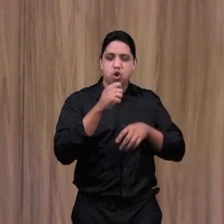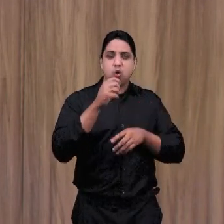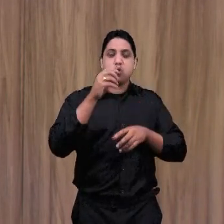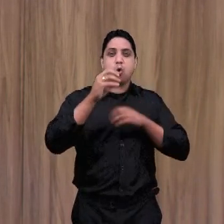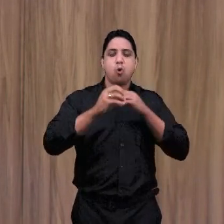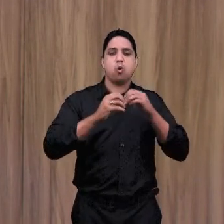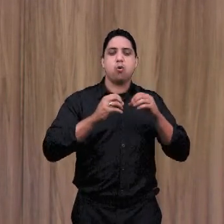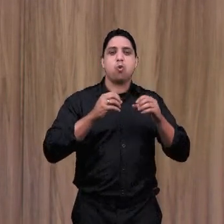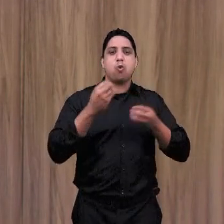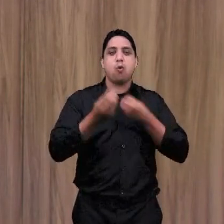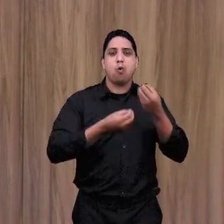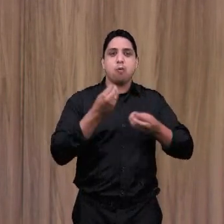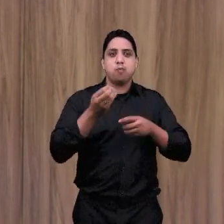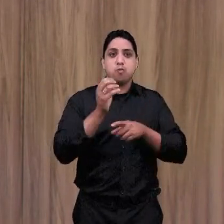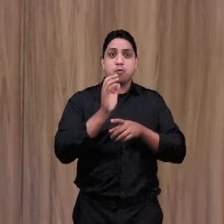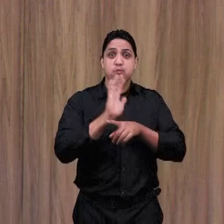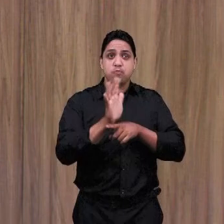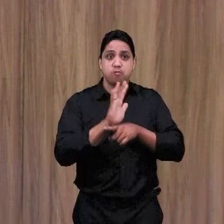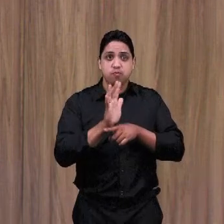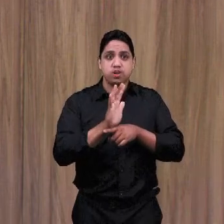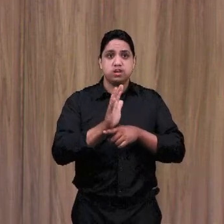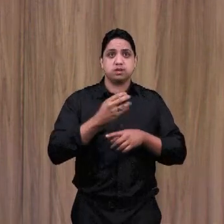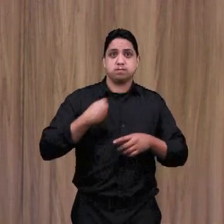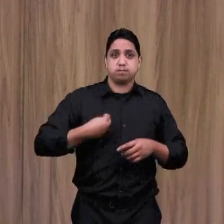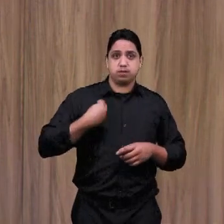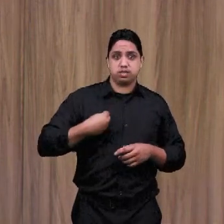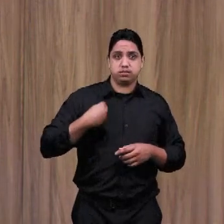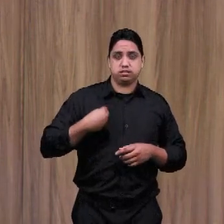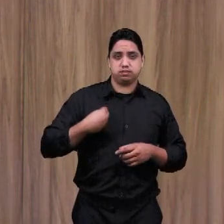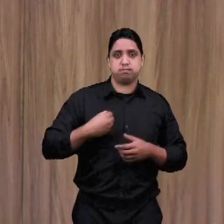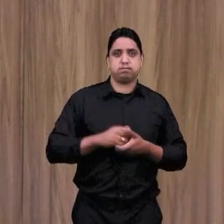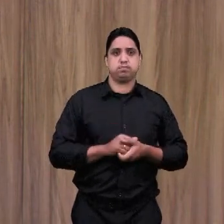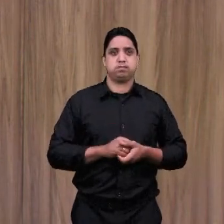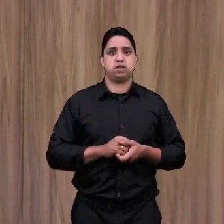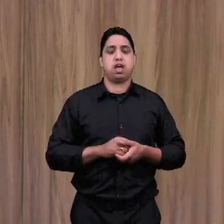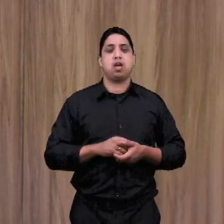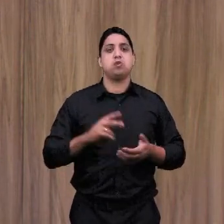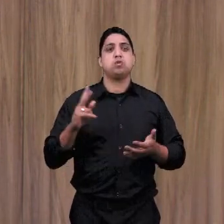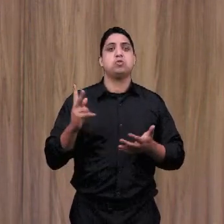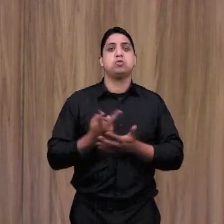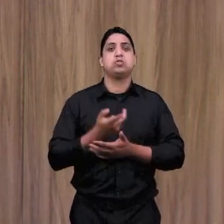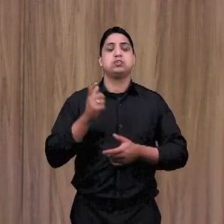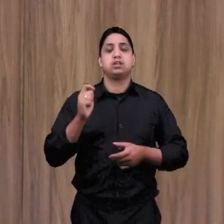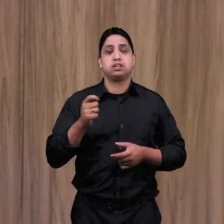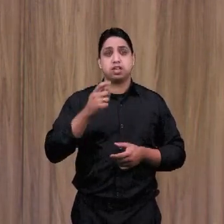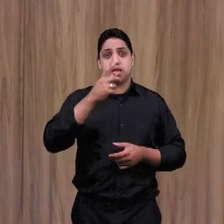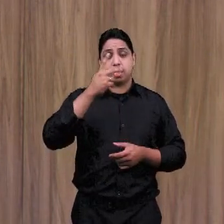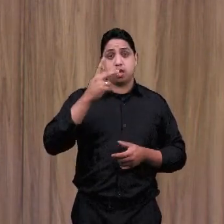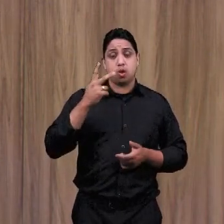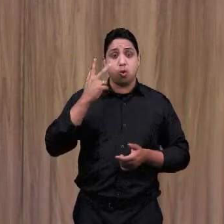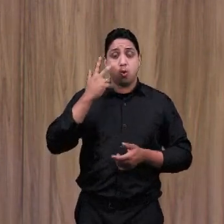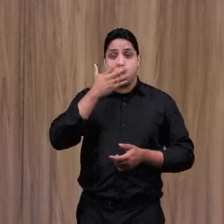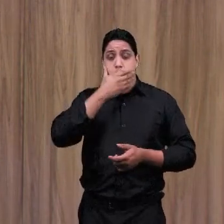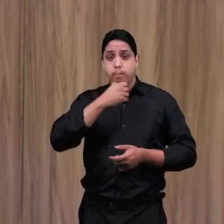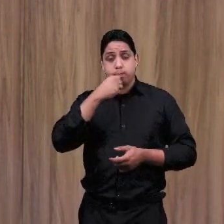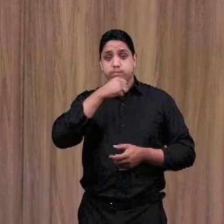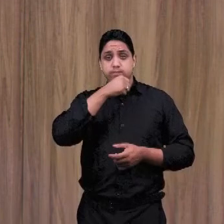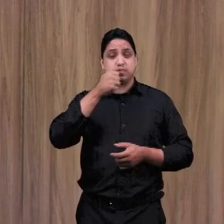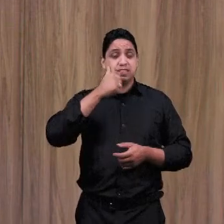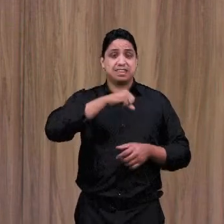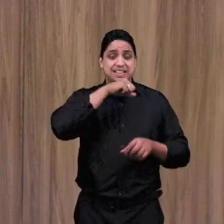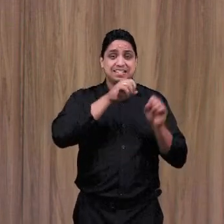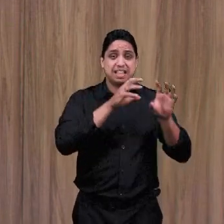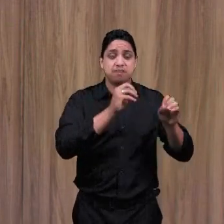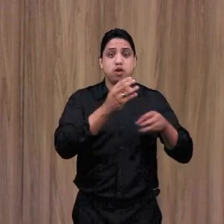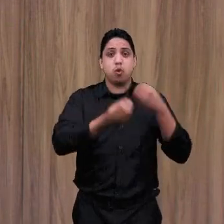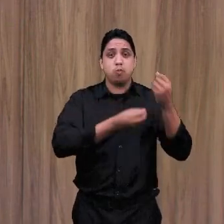les louanges et les parents et professeurs ont stimulé et ont enseigné comment faire préparer la vidéo.